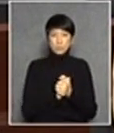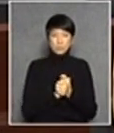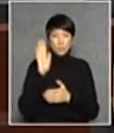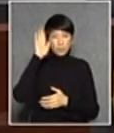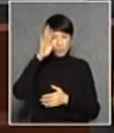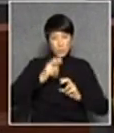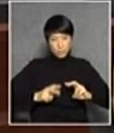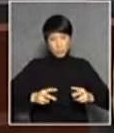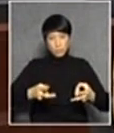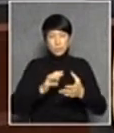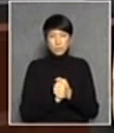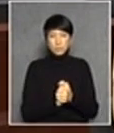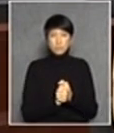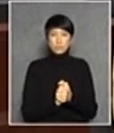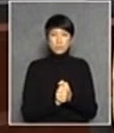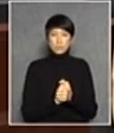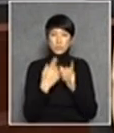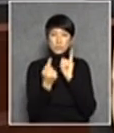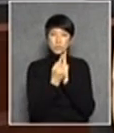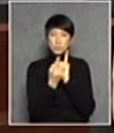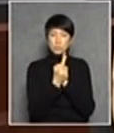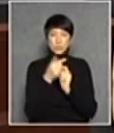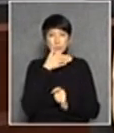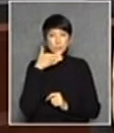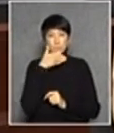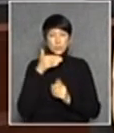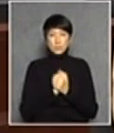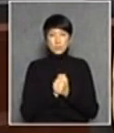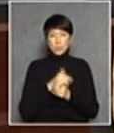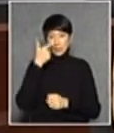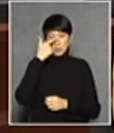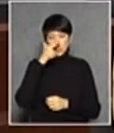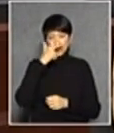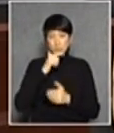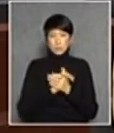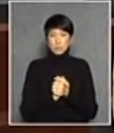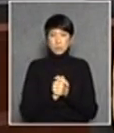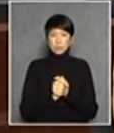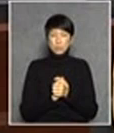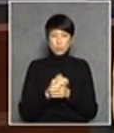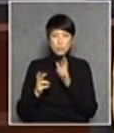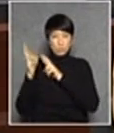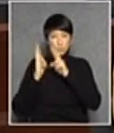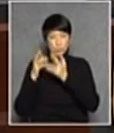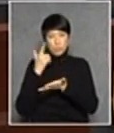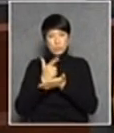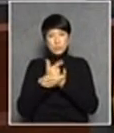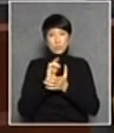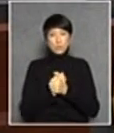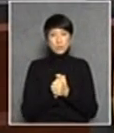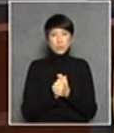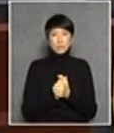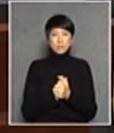發展和對我們年輕人新一代是非常重要的。雖